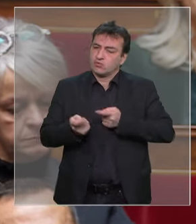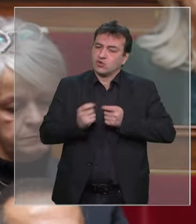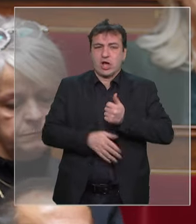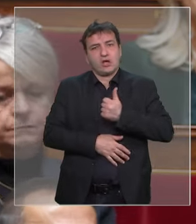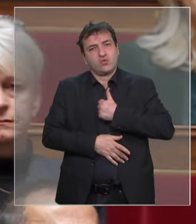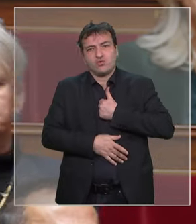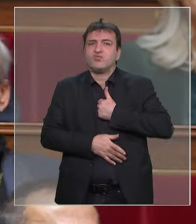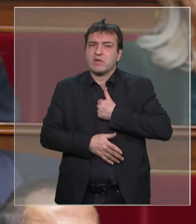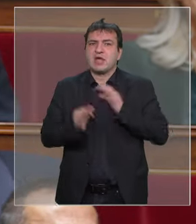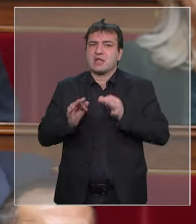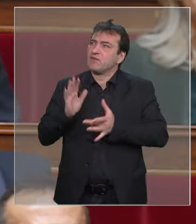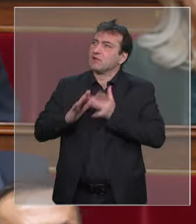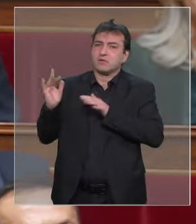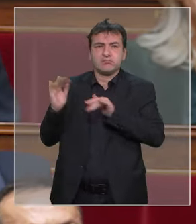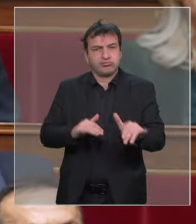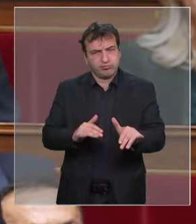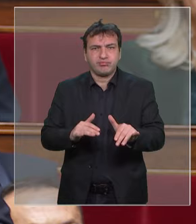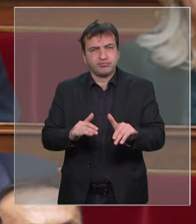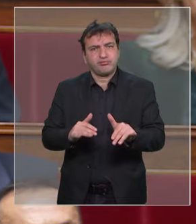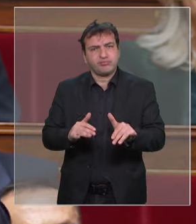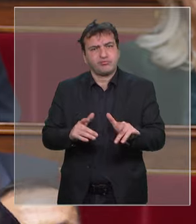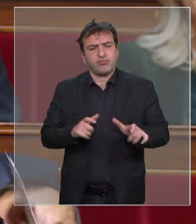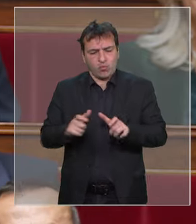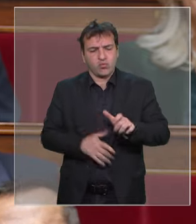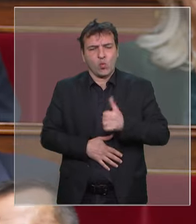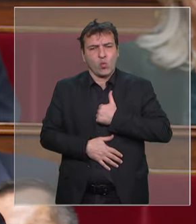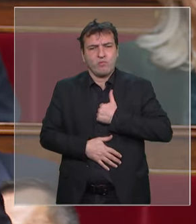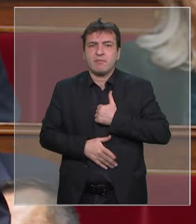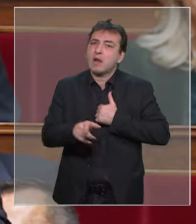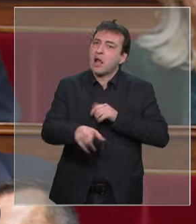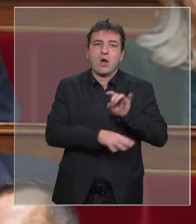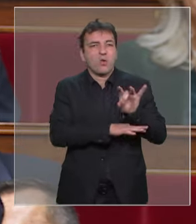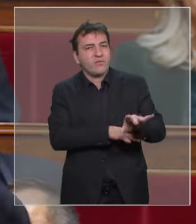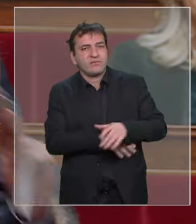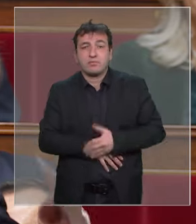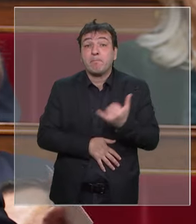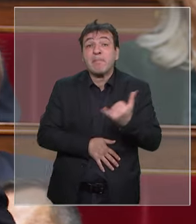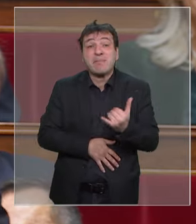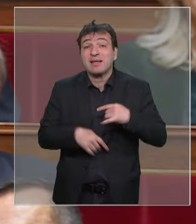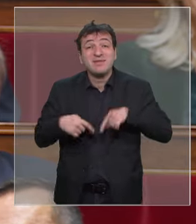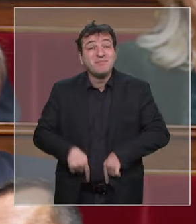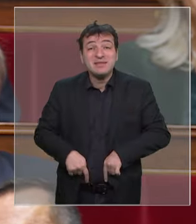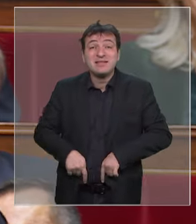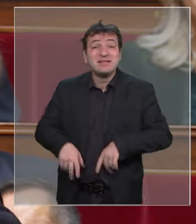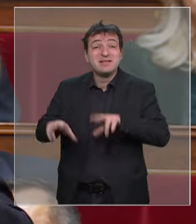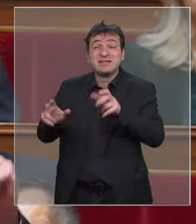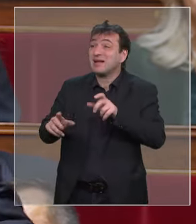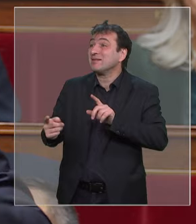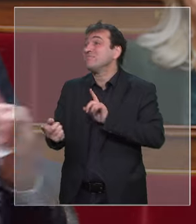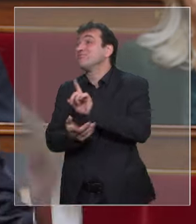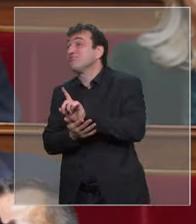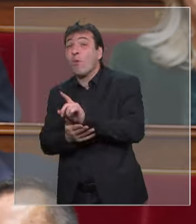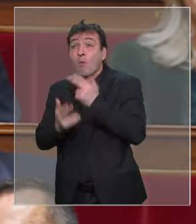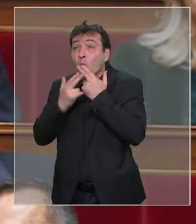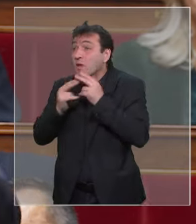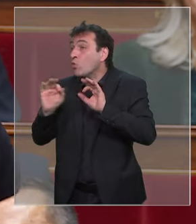le domaine de l'immigration. Là encore, vous vous y refusez. Il ne sert à rien d'avoir des ministres qui courent sur les plateaux de télé pour dire qu'ils n'ont aucun tabou pour